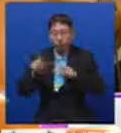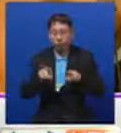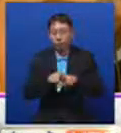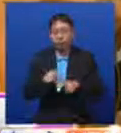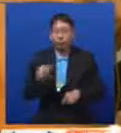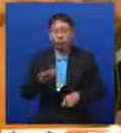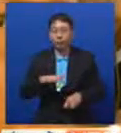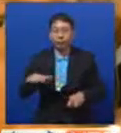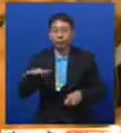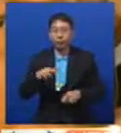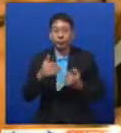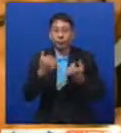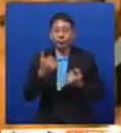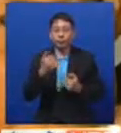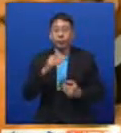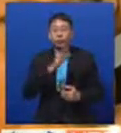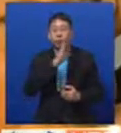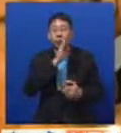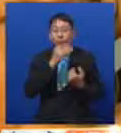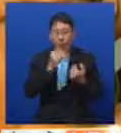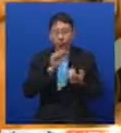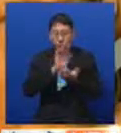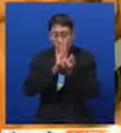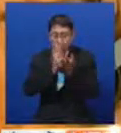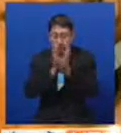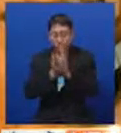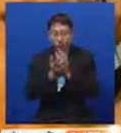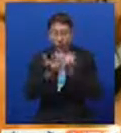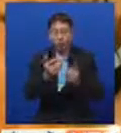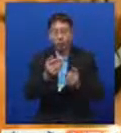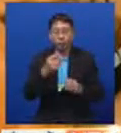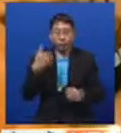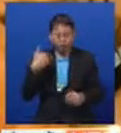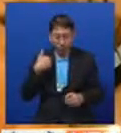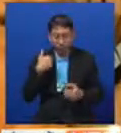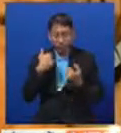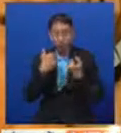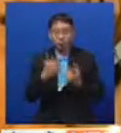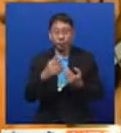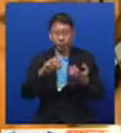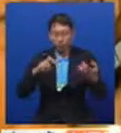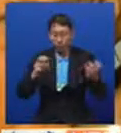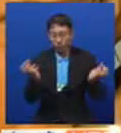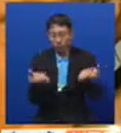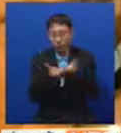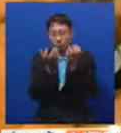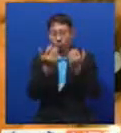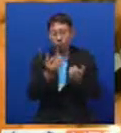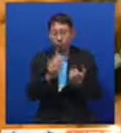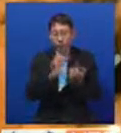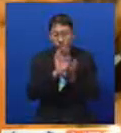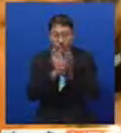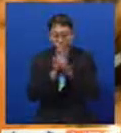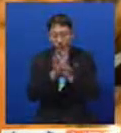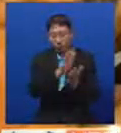ทั้งนี้หากจะมีการปรับคณะรัฐมนตรีก็อาจจะมีการเปลี่ยนแปลงบ้างแต่ไม่กระทบต่อเรื่องของการปฏิรูปประเทศ